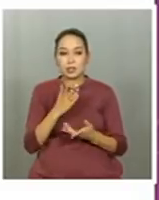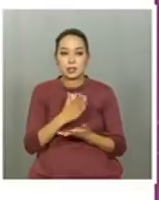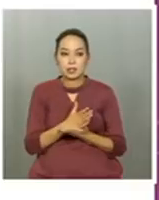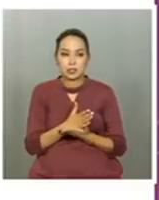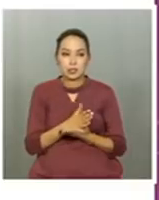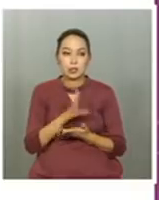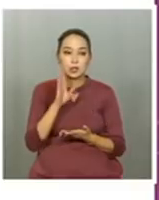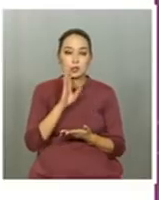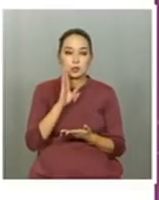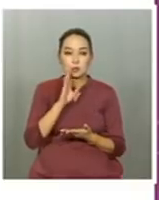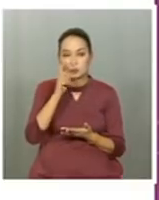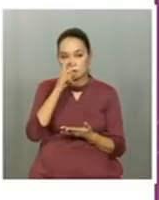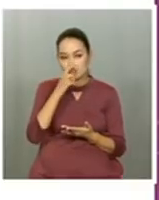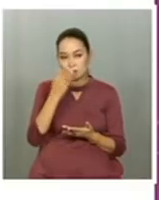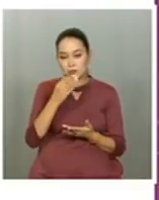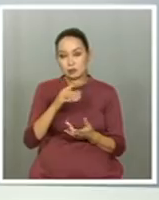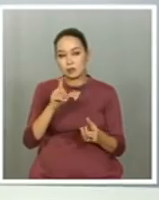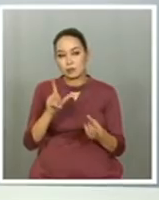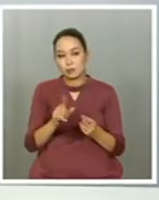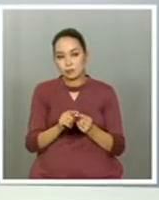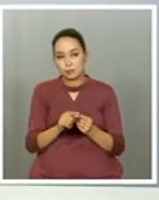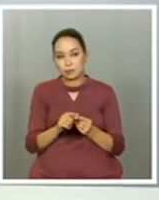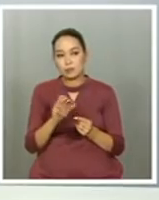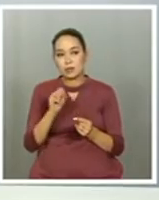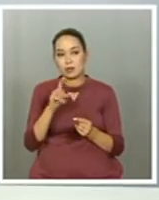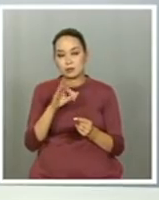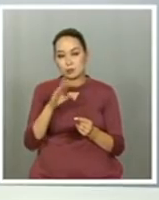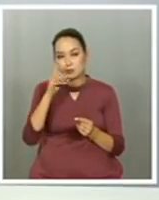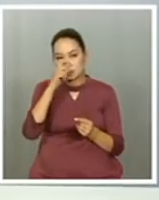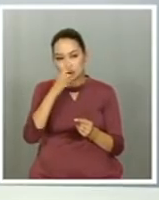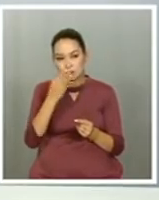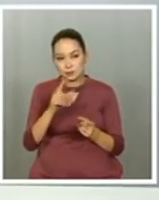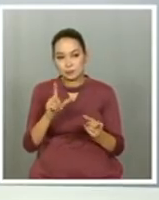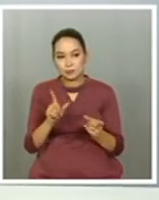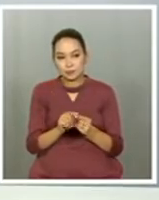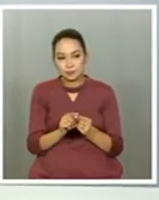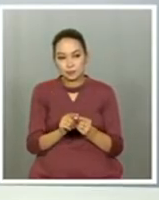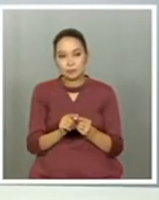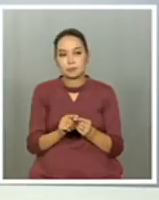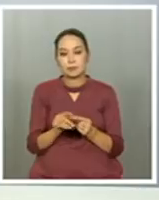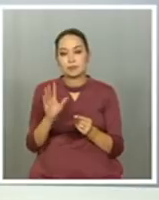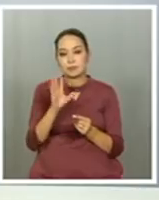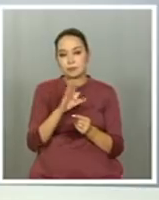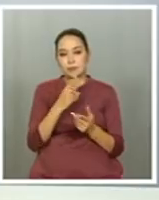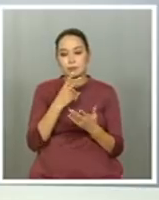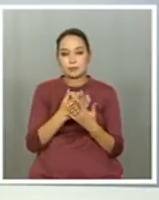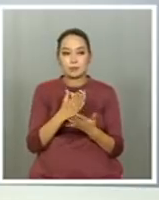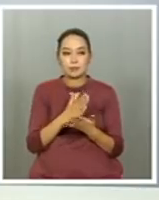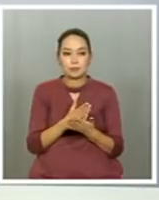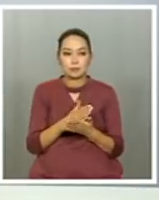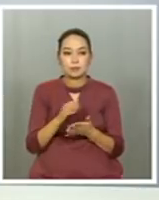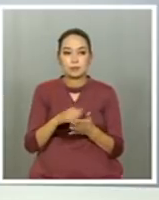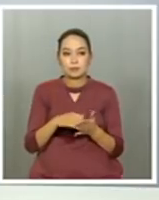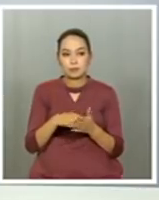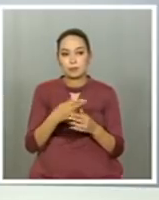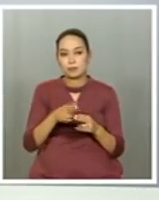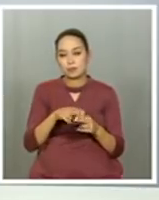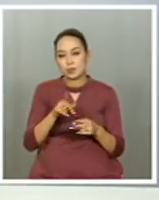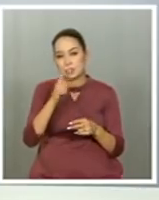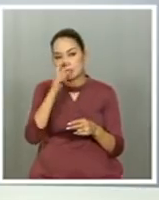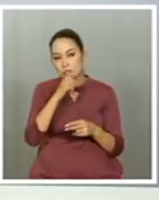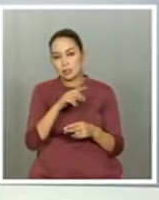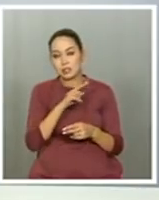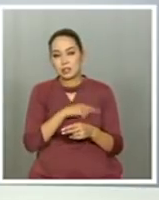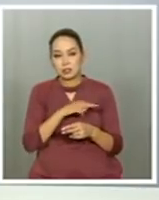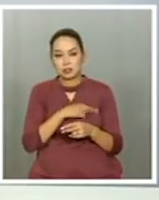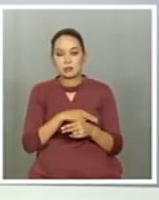күкірт қышқылының концентрлісі, және азот қышқылының концентрлісі, және сұйылтылғаны. Себебі бұл қышқылдармен реакция теңдеуі